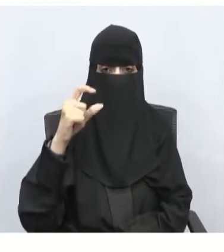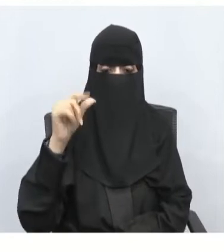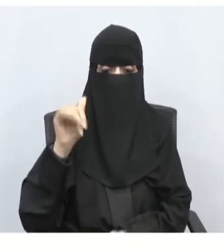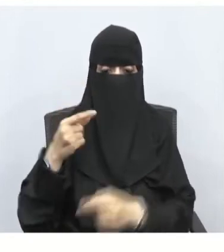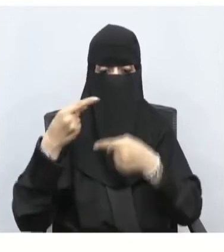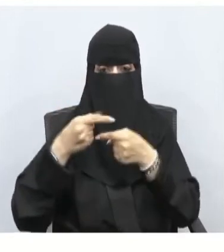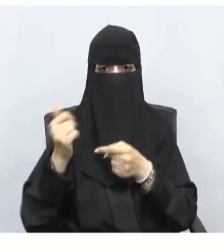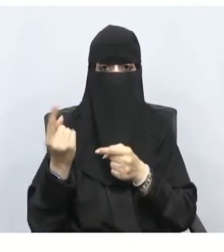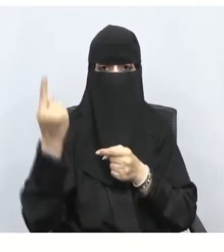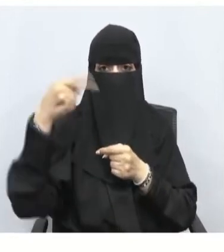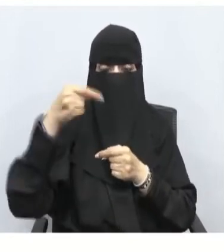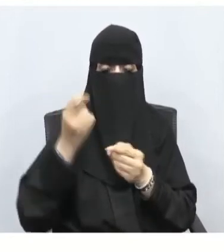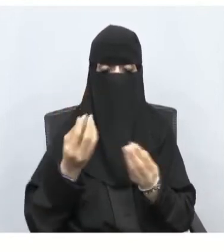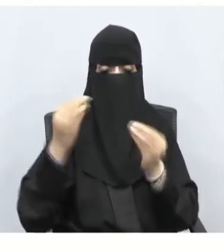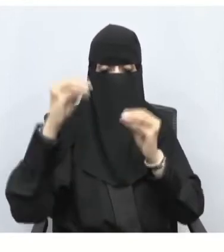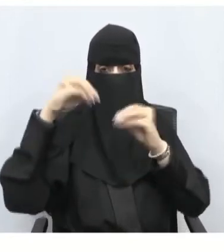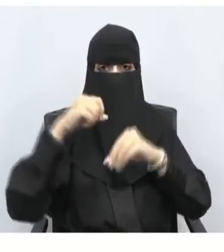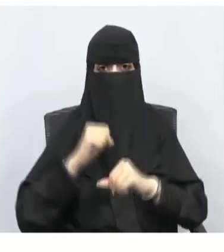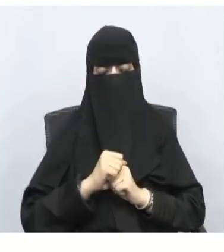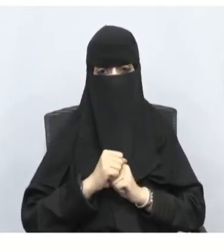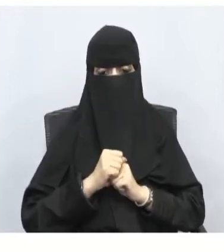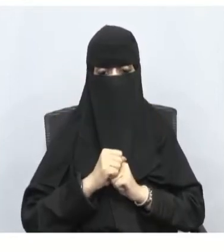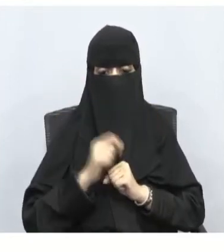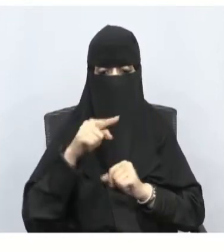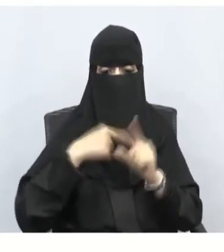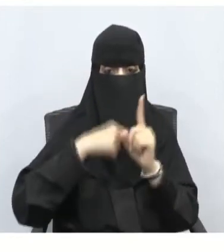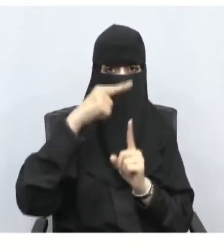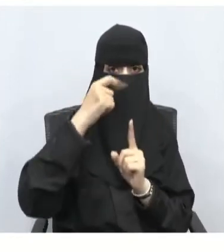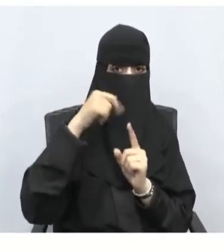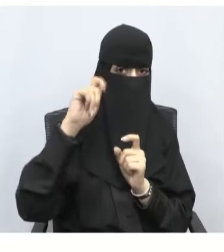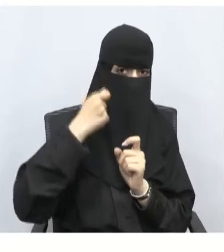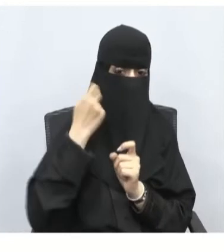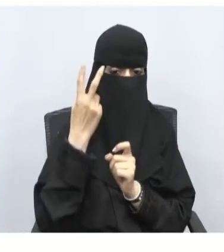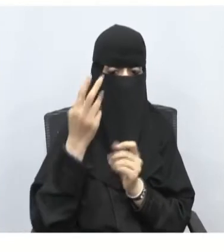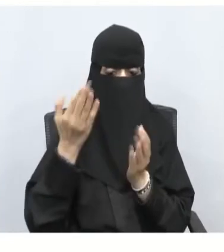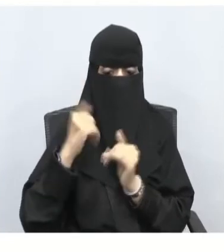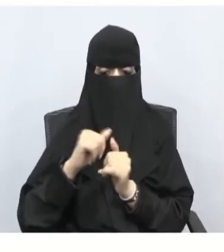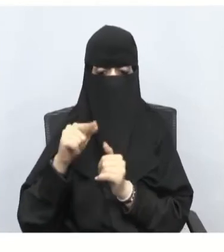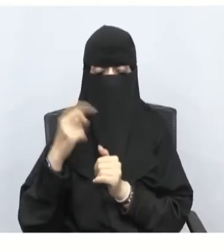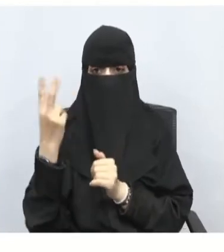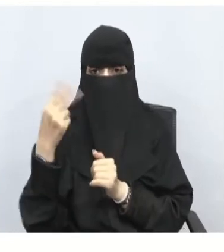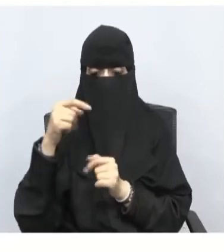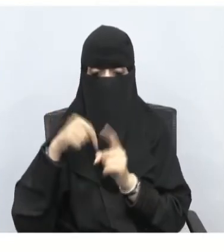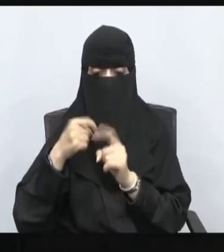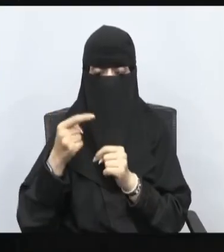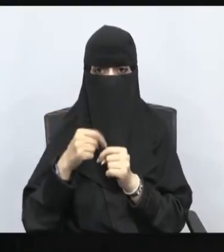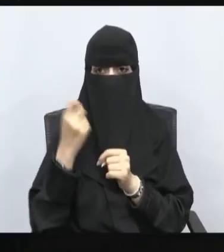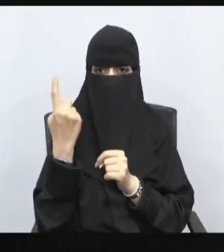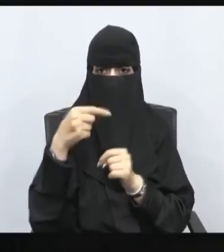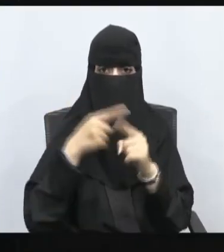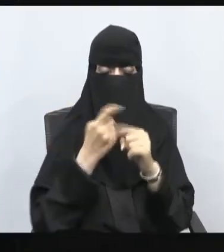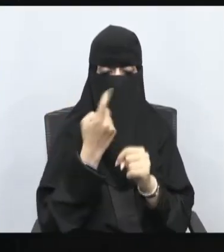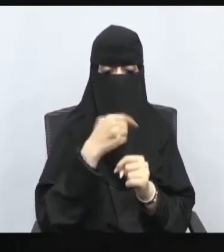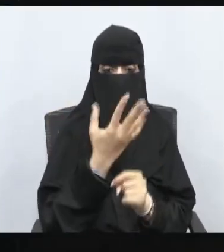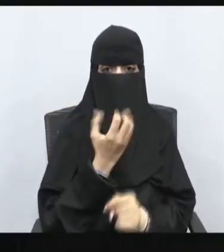10 ديسبل حتتضاعف الطاقة إلى كم؟ 10، علو الصوت 2، أحسنتم. 20 ديسبل 10